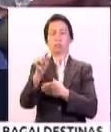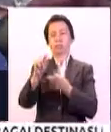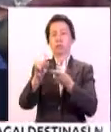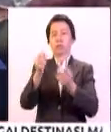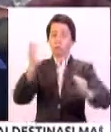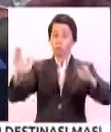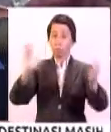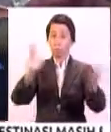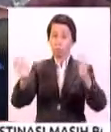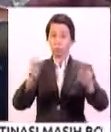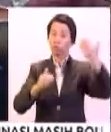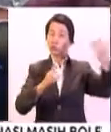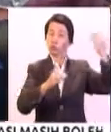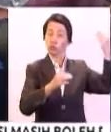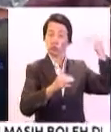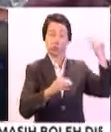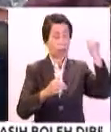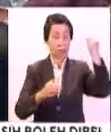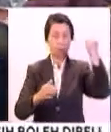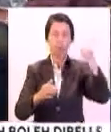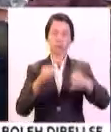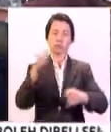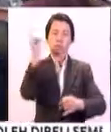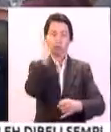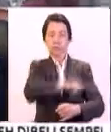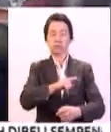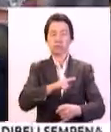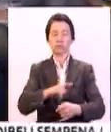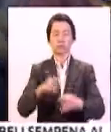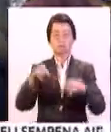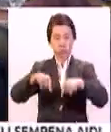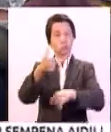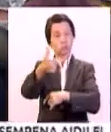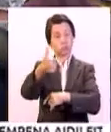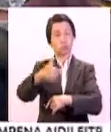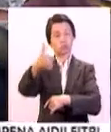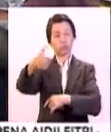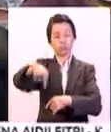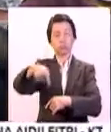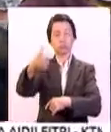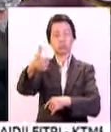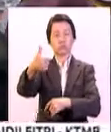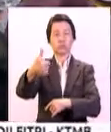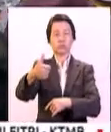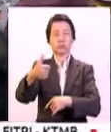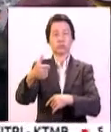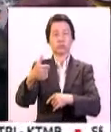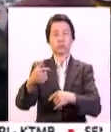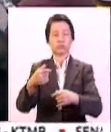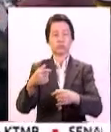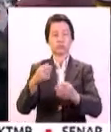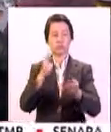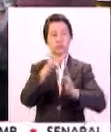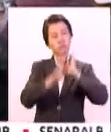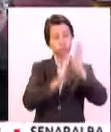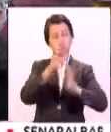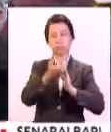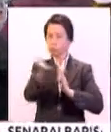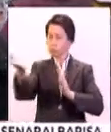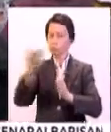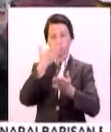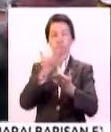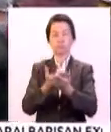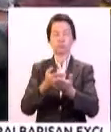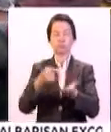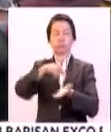to the previous PRK. So it's good. I think secara amnya the everybody's behaving well. So ini